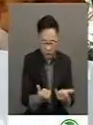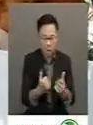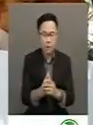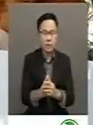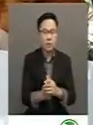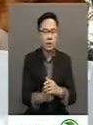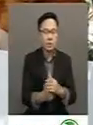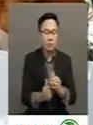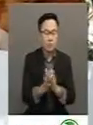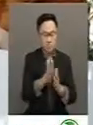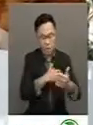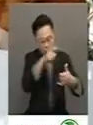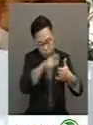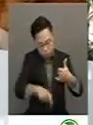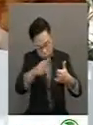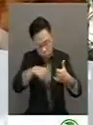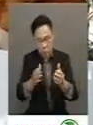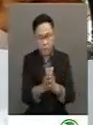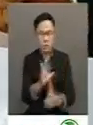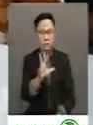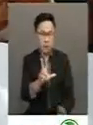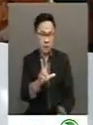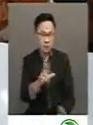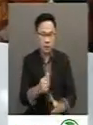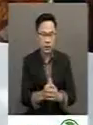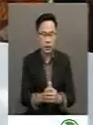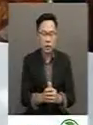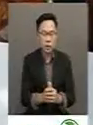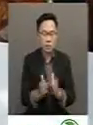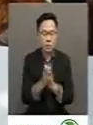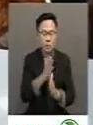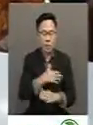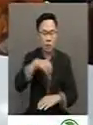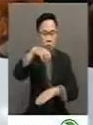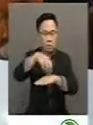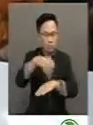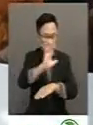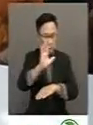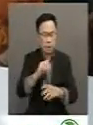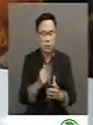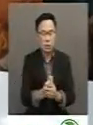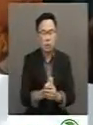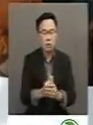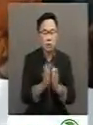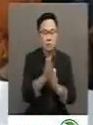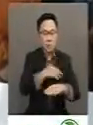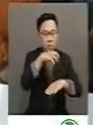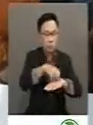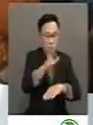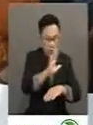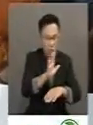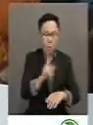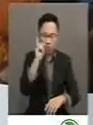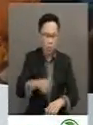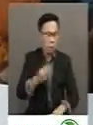สงฆ์เข้าตรวจใบสุทธิบัตรนี่ประมาณ3รูปนะคะแล้วก็ไม่ใช่พระของวัดพระธรรมกายด้วยโดยพระรูปไหนที่ไม่ใช่พ